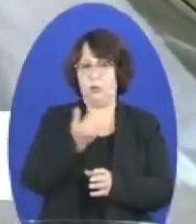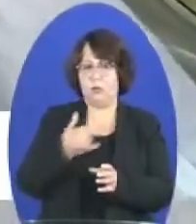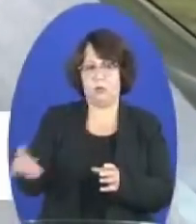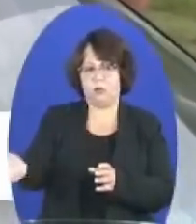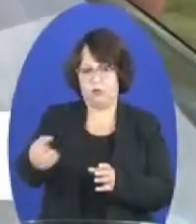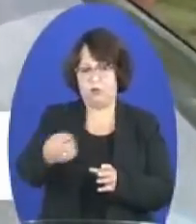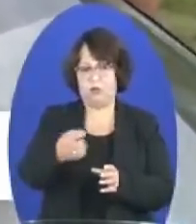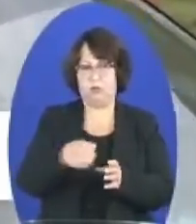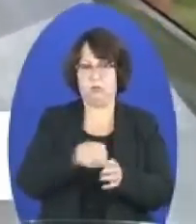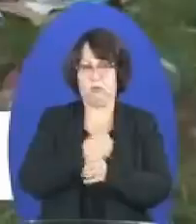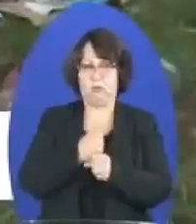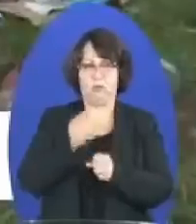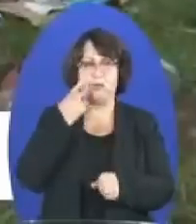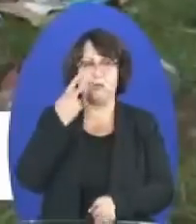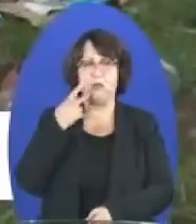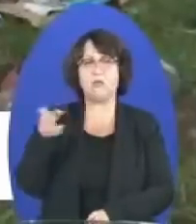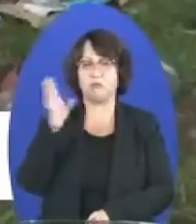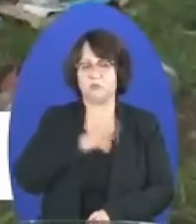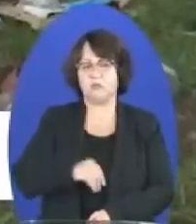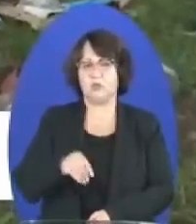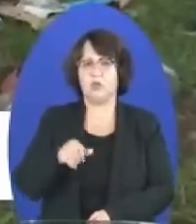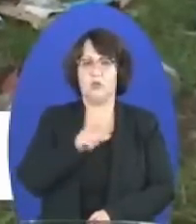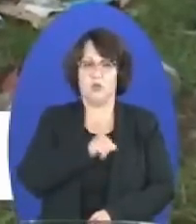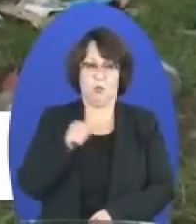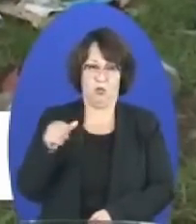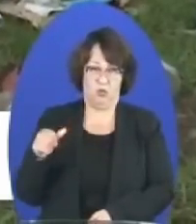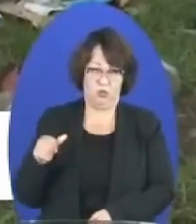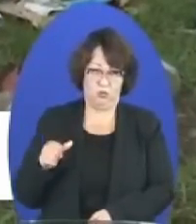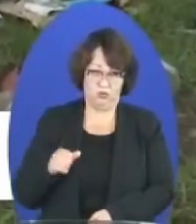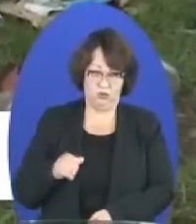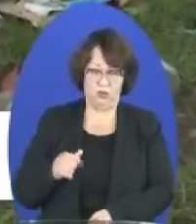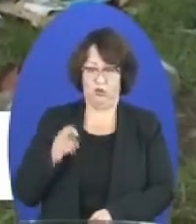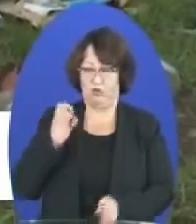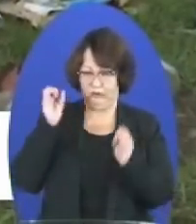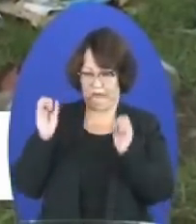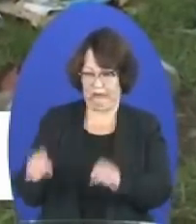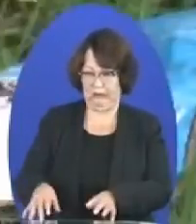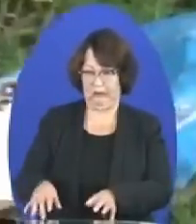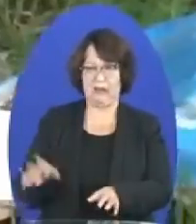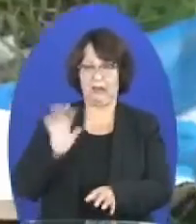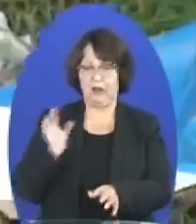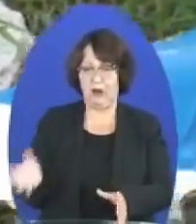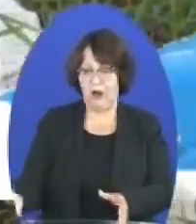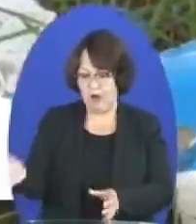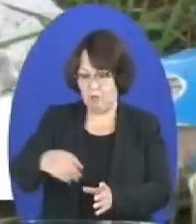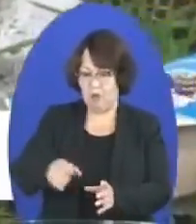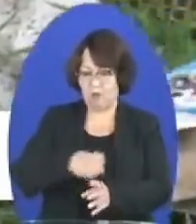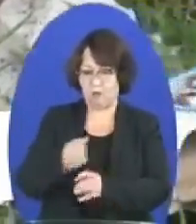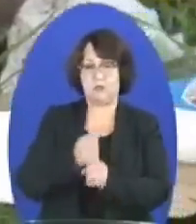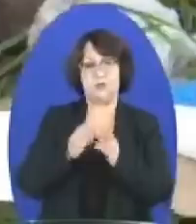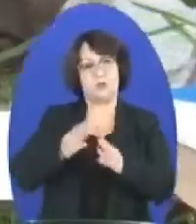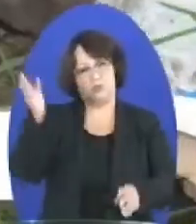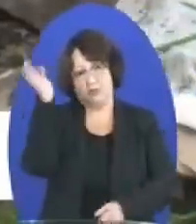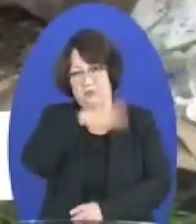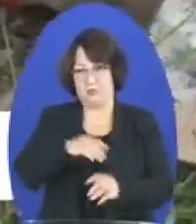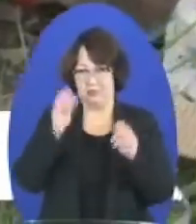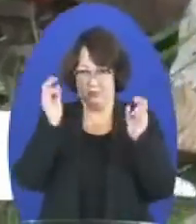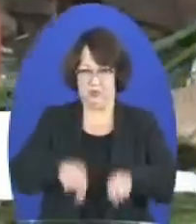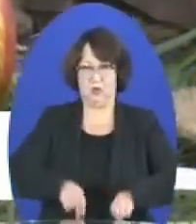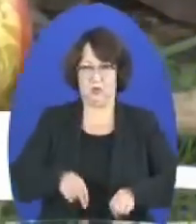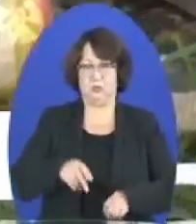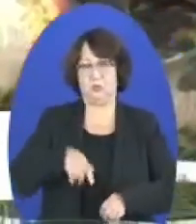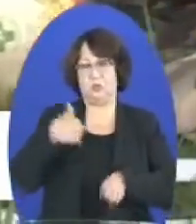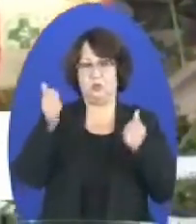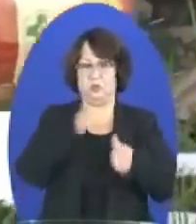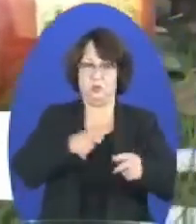барайл төвчдөг шүү би тий. Ер нь өөрсдөө авшраа тарьж болсон юм чинь буцаагаад аваад явчихвал зүгээр л гэж боддгий би ер нь. Бусдын нь ч гэсэн урайлж